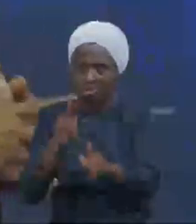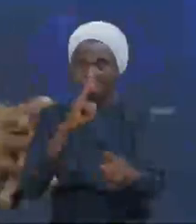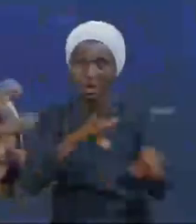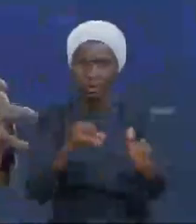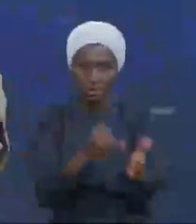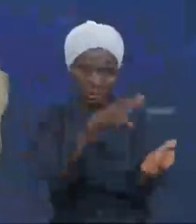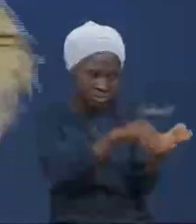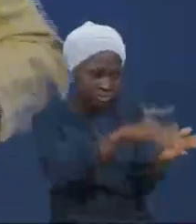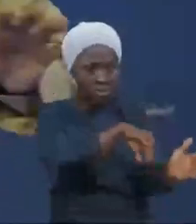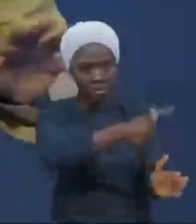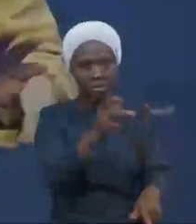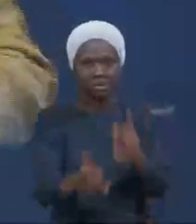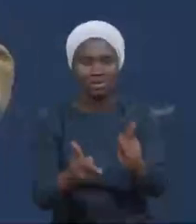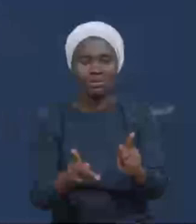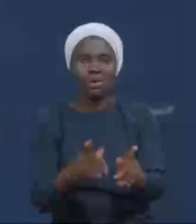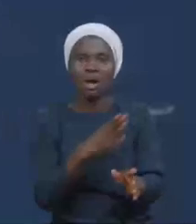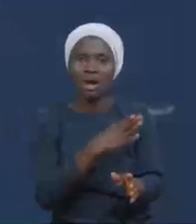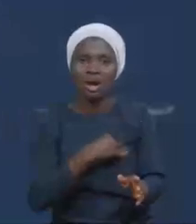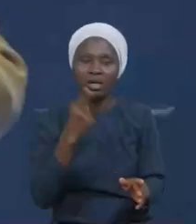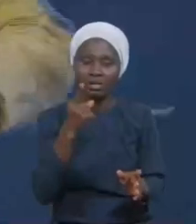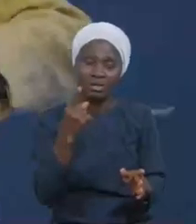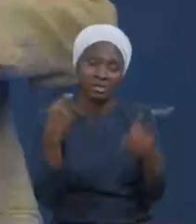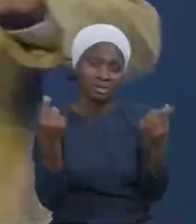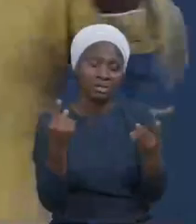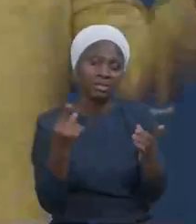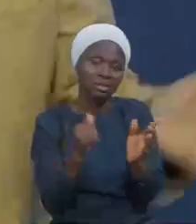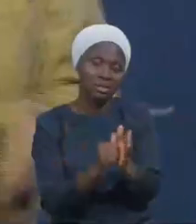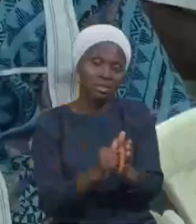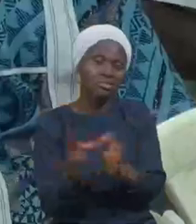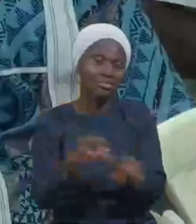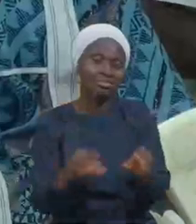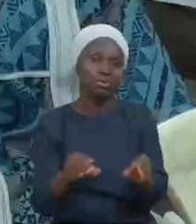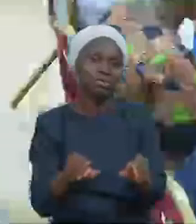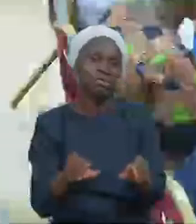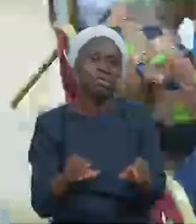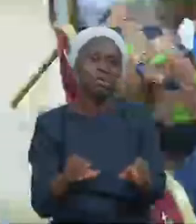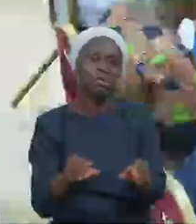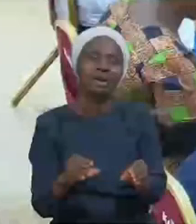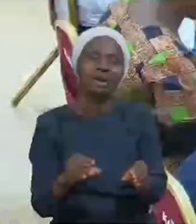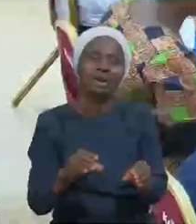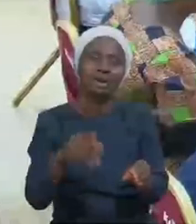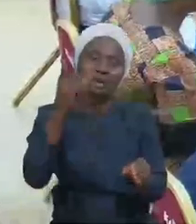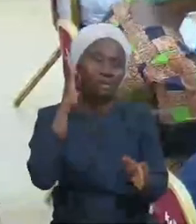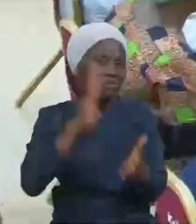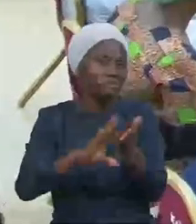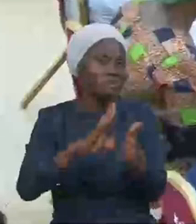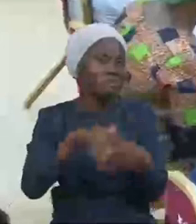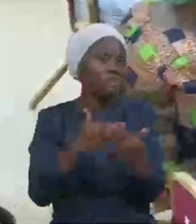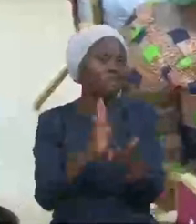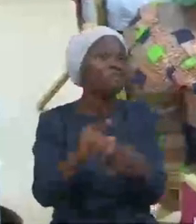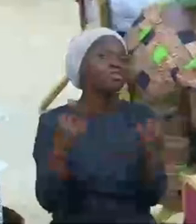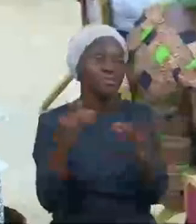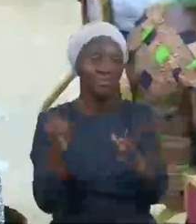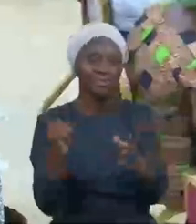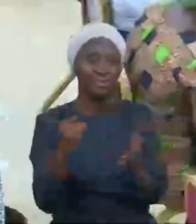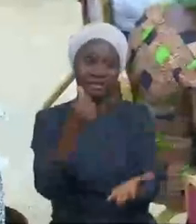spéciale. Dieu va pardonner tous tes péchés. Je pense que tu vas donner grand amen.